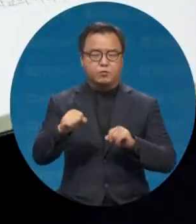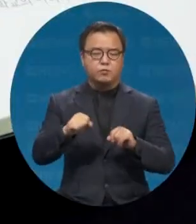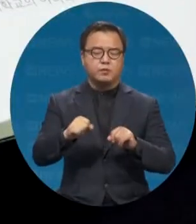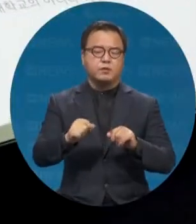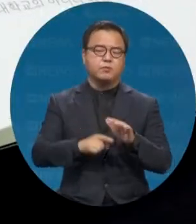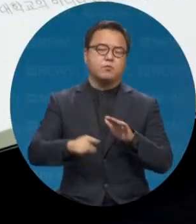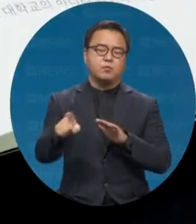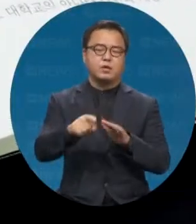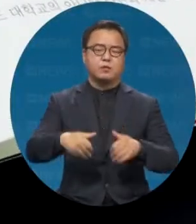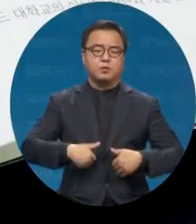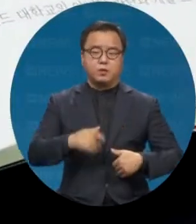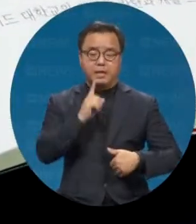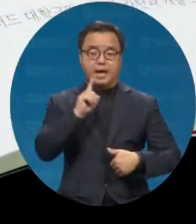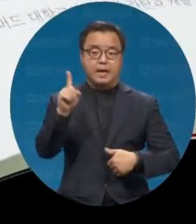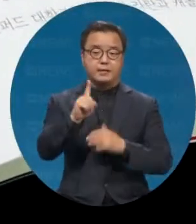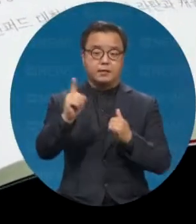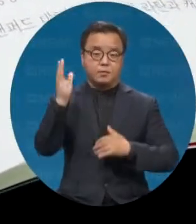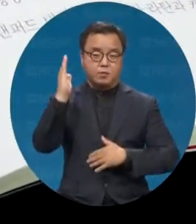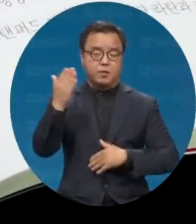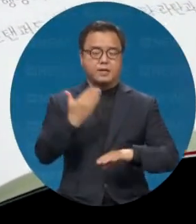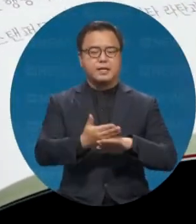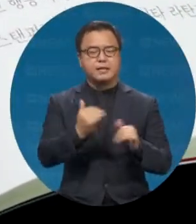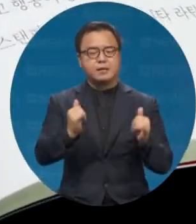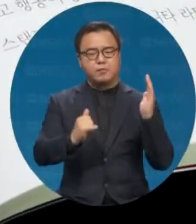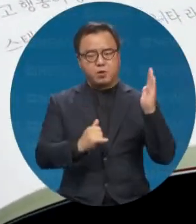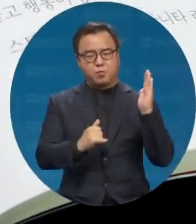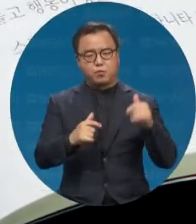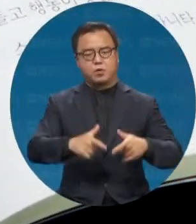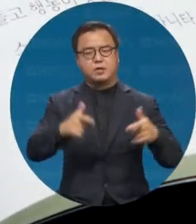사람의 목소리가 다른 사람의 목소리를 높일 수 있도록